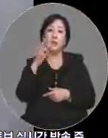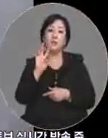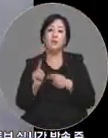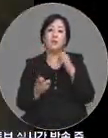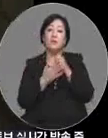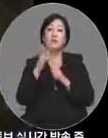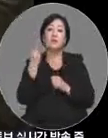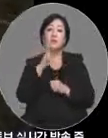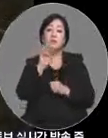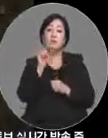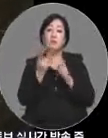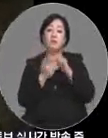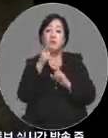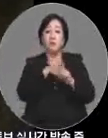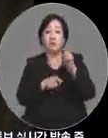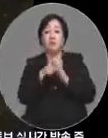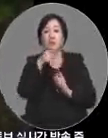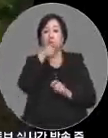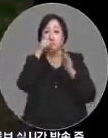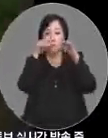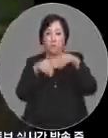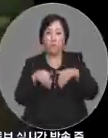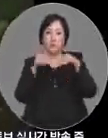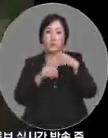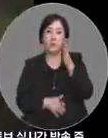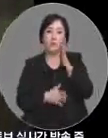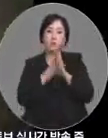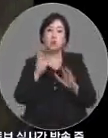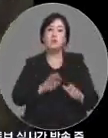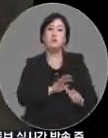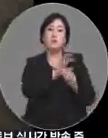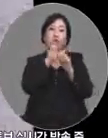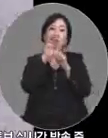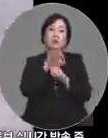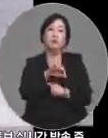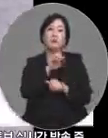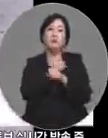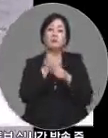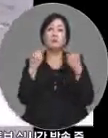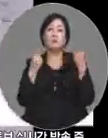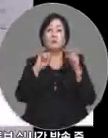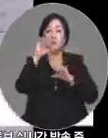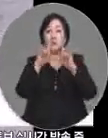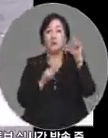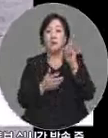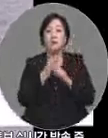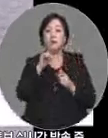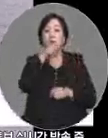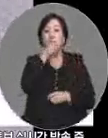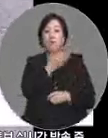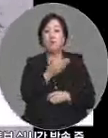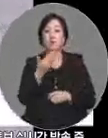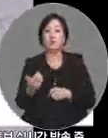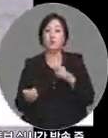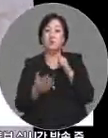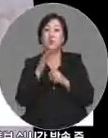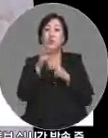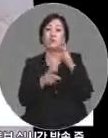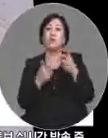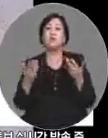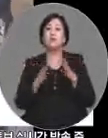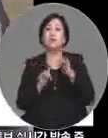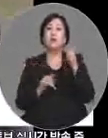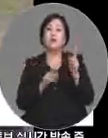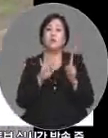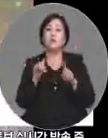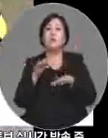mm 에 달하는 기록적인 폭우로 도심을 집어 삼켰습니다 드러난 하천 물에 휩쓸려 04 당 작업자